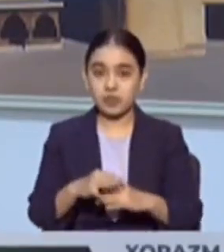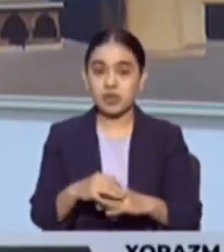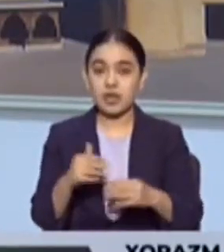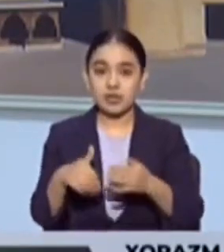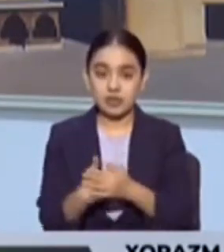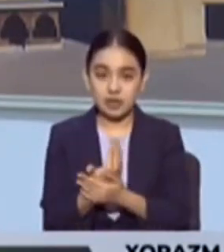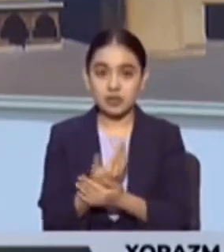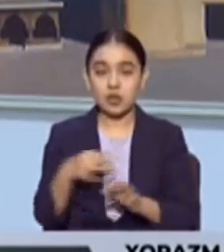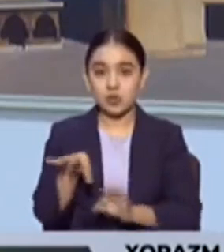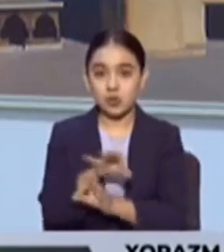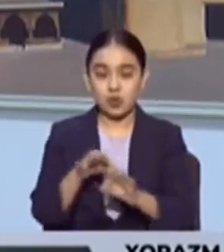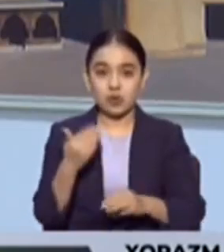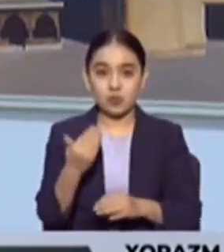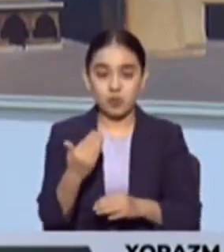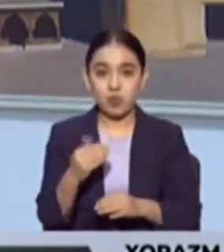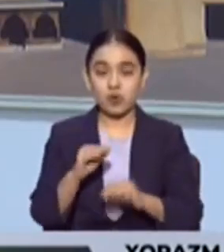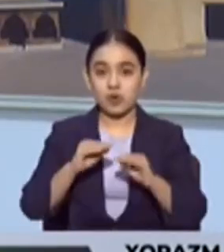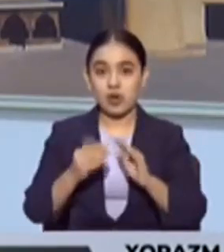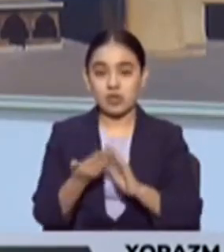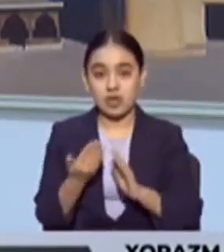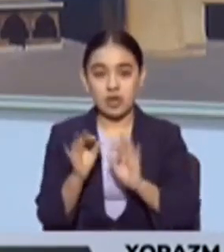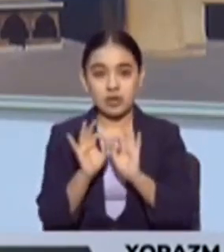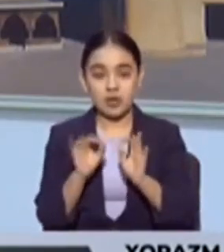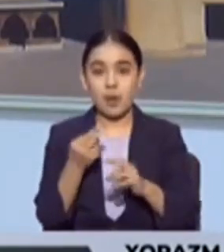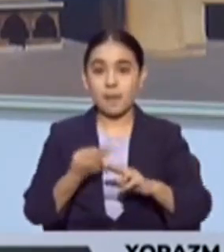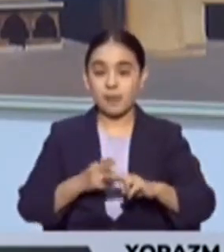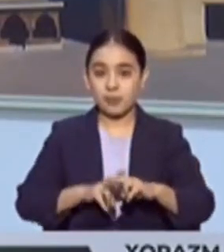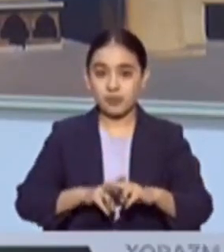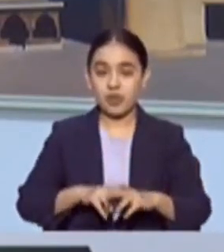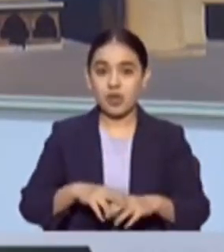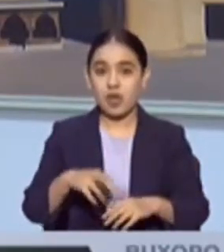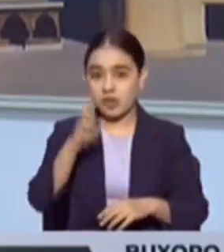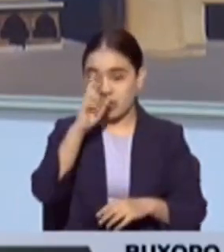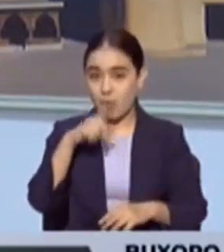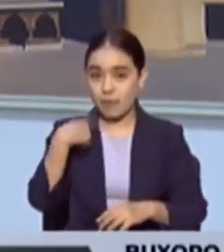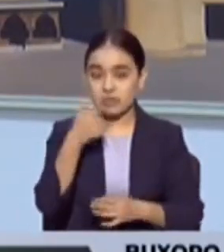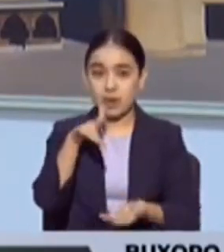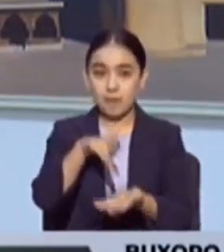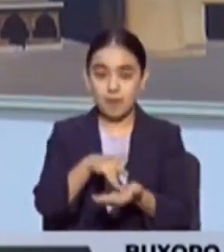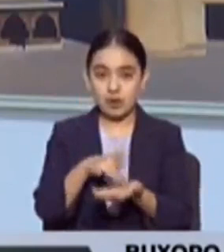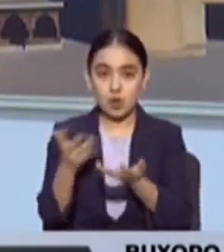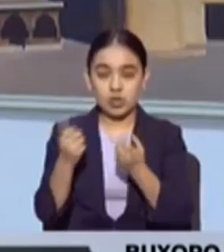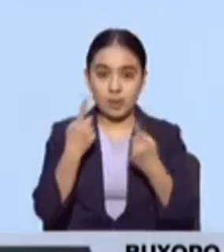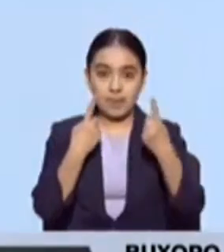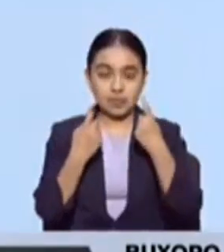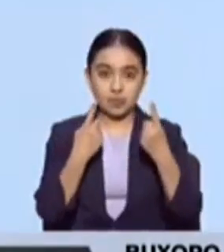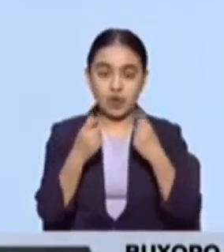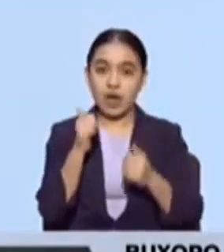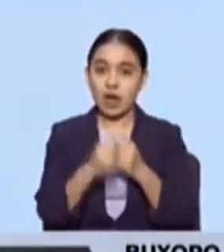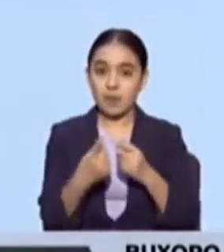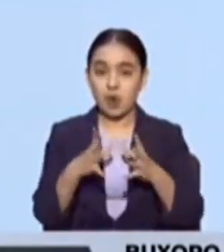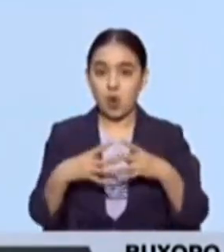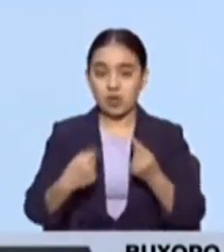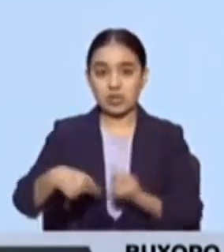Yangi loyihada esa bularni chiqarib tashlanyapti. Ya'ni o'sha davlat personallashtirish markazi tomonidan olingan ma'lumotlar, har bir